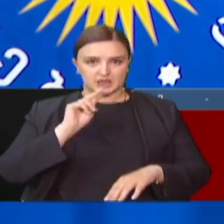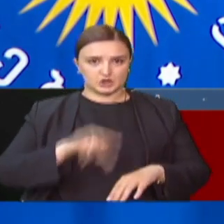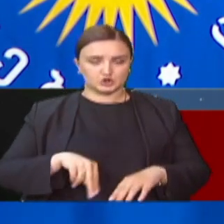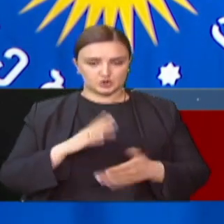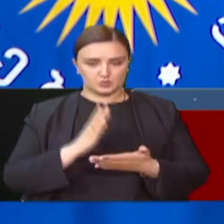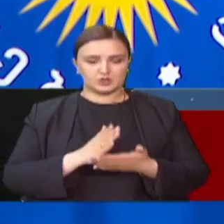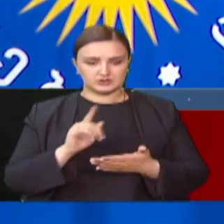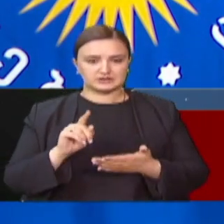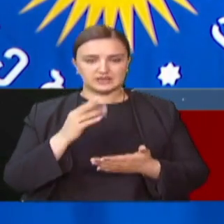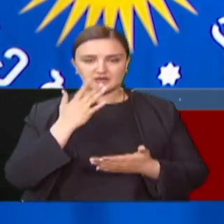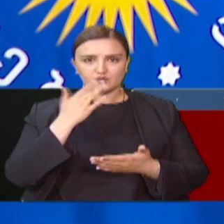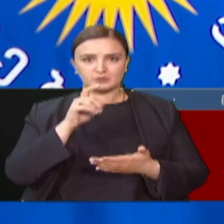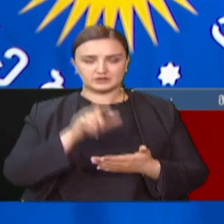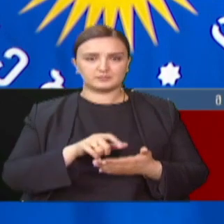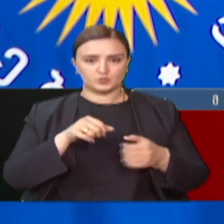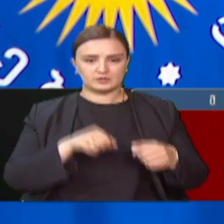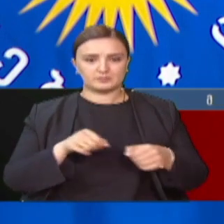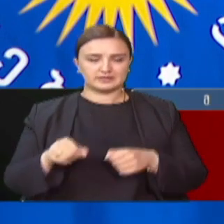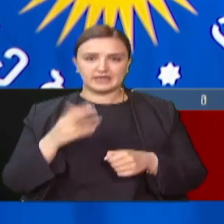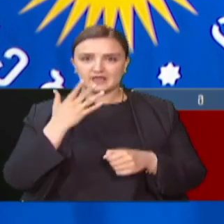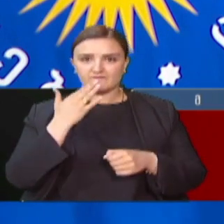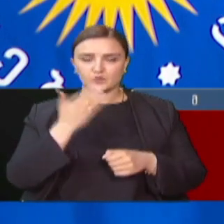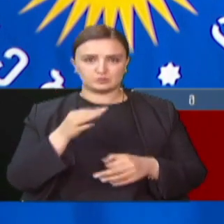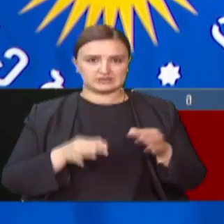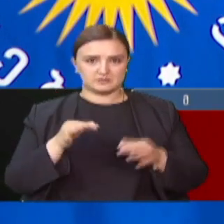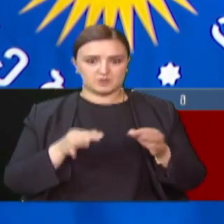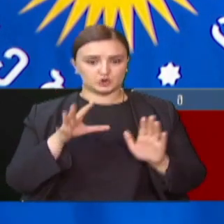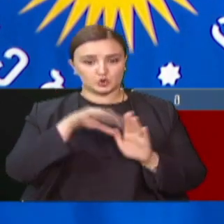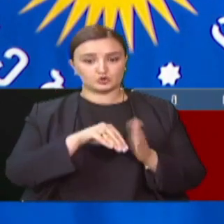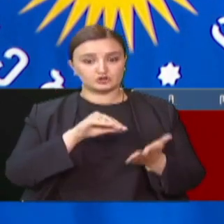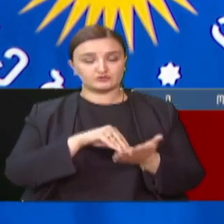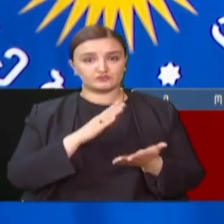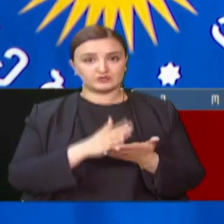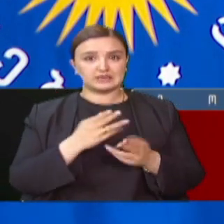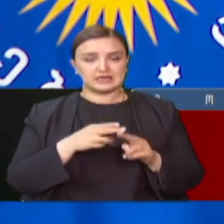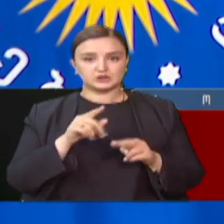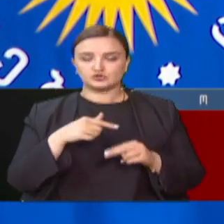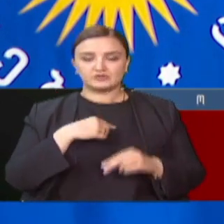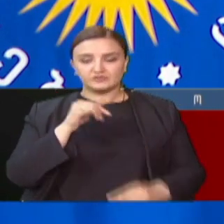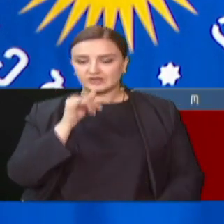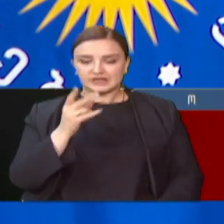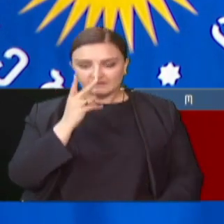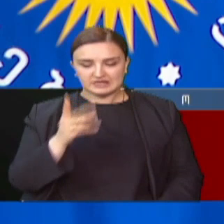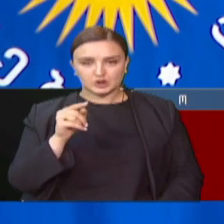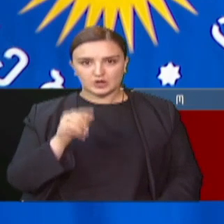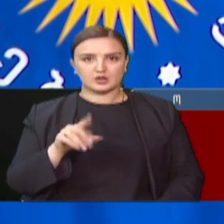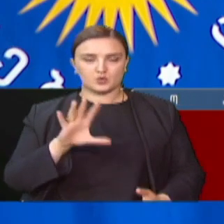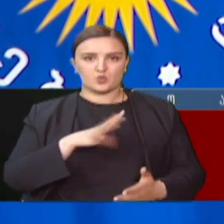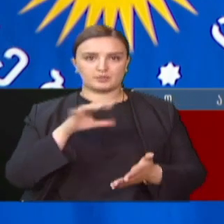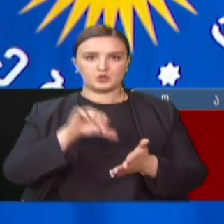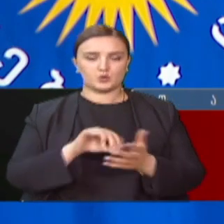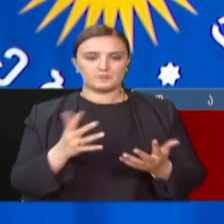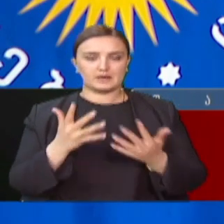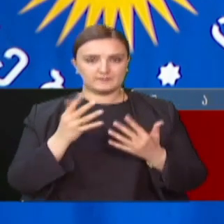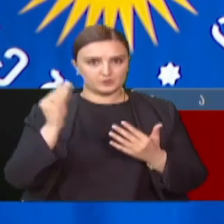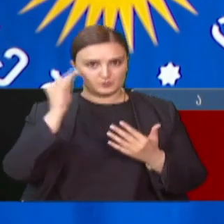არის ასევე ევროპული ადამიანის უფლებათა ევროპულ სასამართლოში. ეს არის მიუღებელი და ჩვენ ვერ დავინახეთ, რომ აქ ყოფილიყო კაფიო და